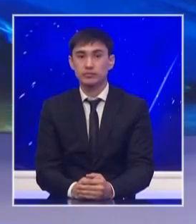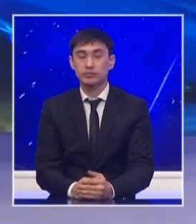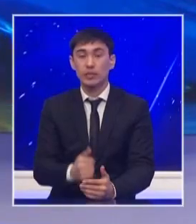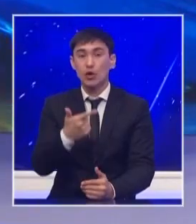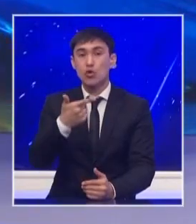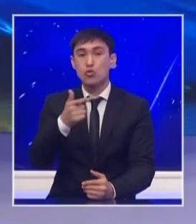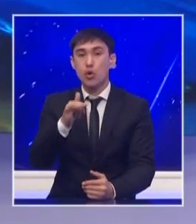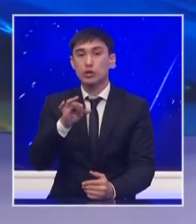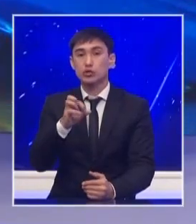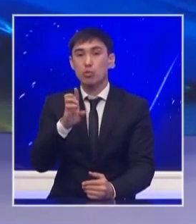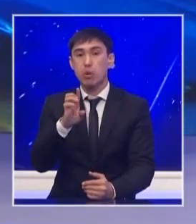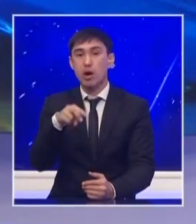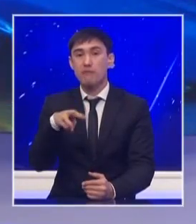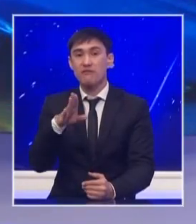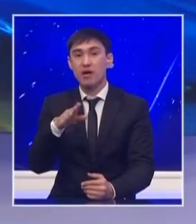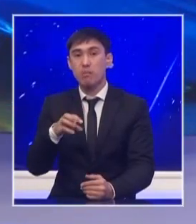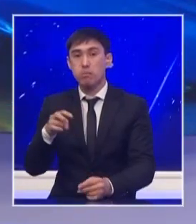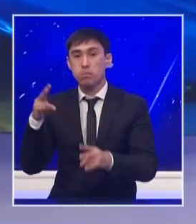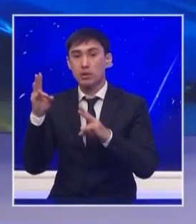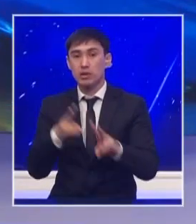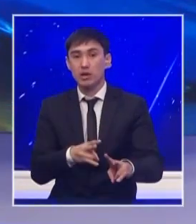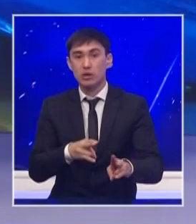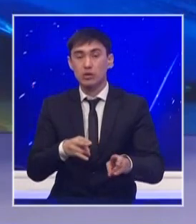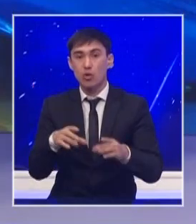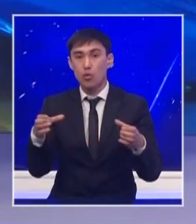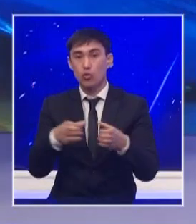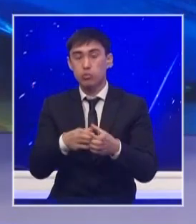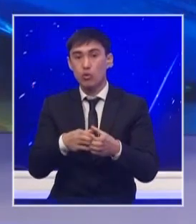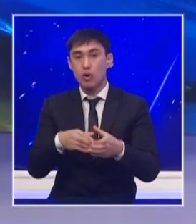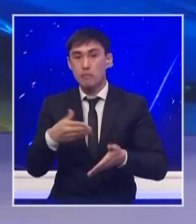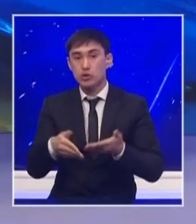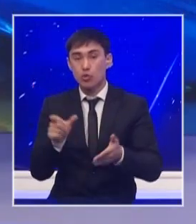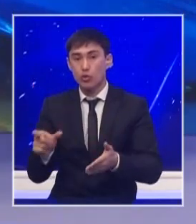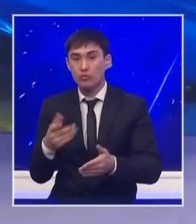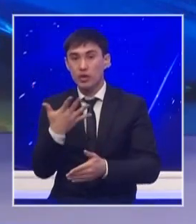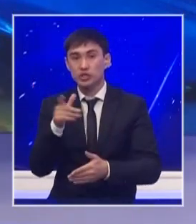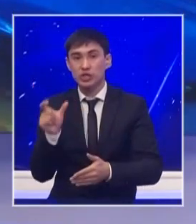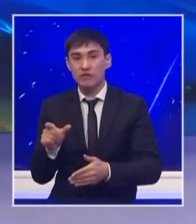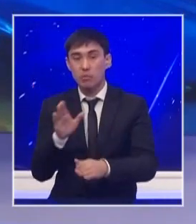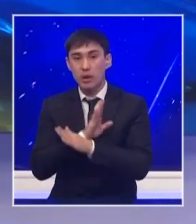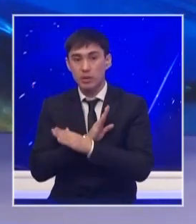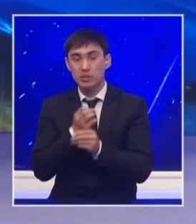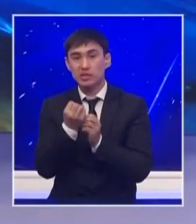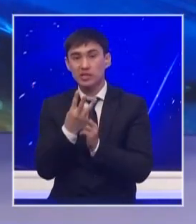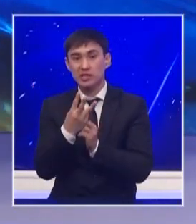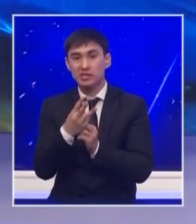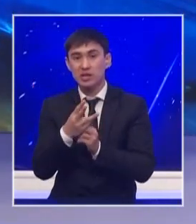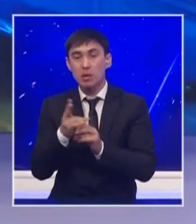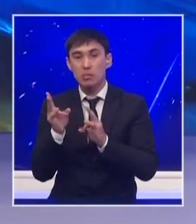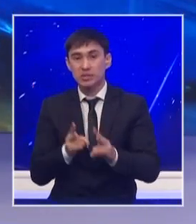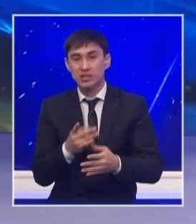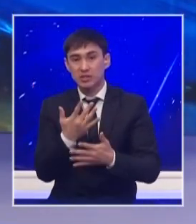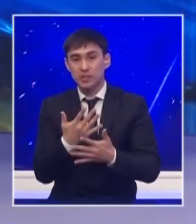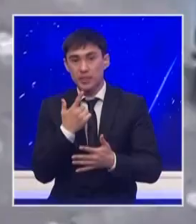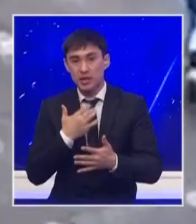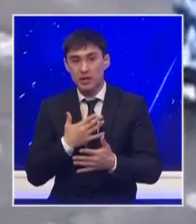в Гуанчжоу BMW протаранил группу пешеходов пять человек погибли еще 13 пострадали перед наездом на людей водитель